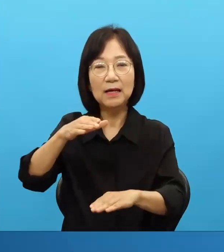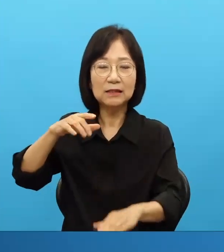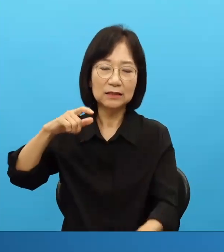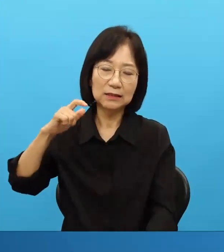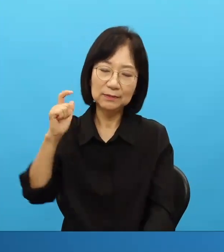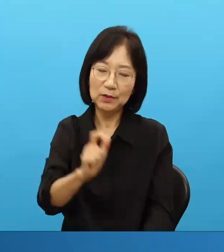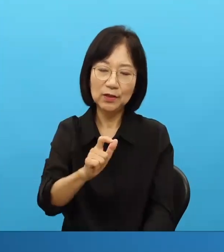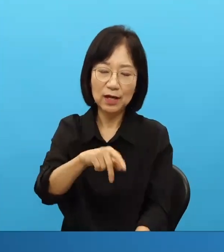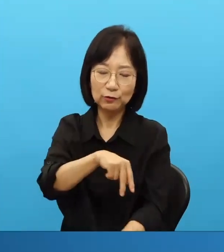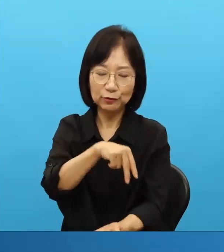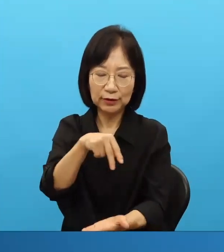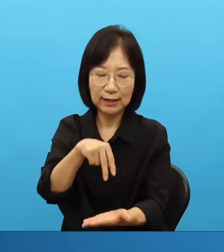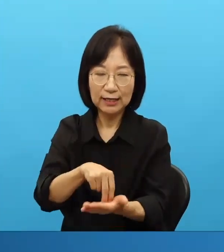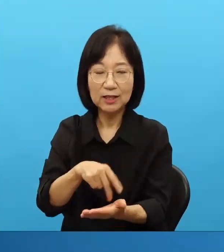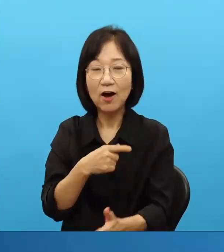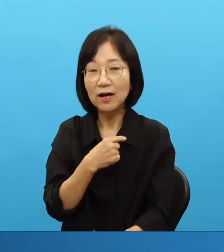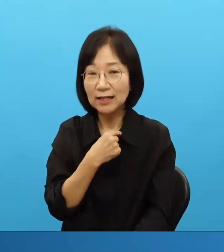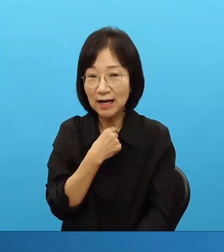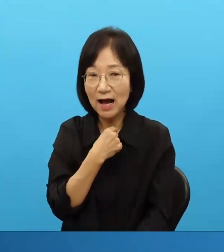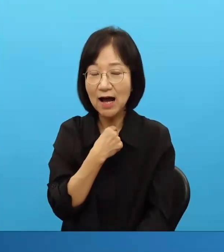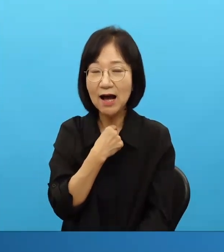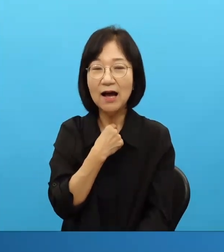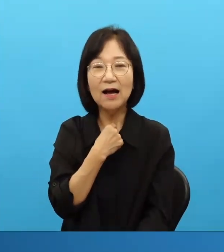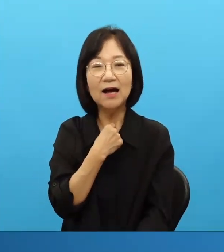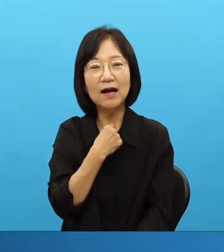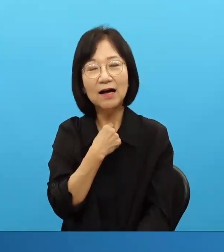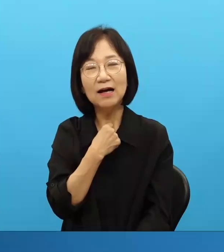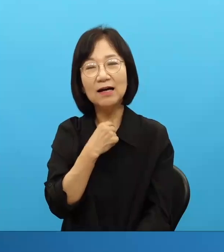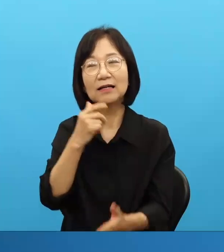그 말씀 위에 굳게 서리라.